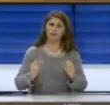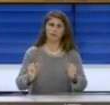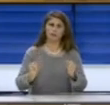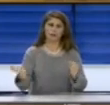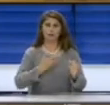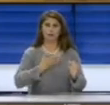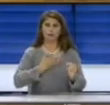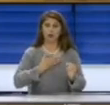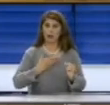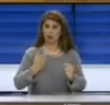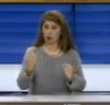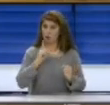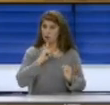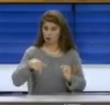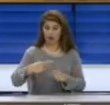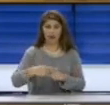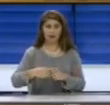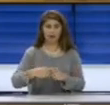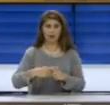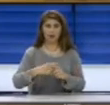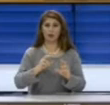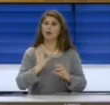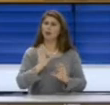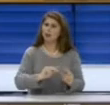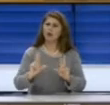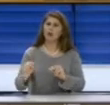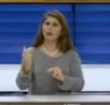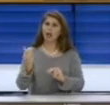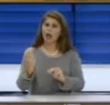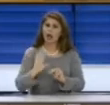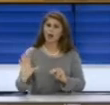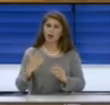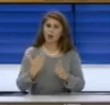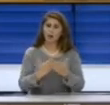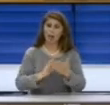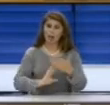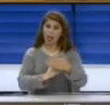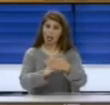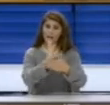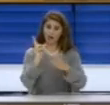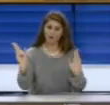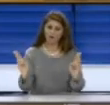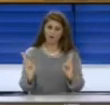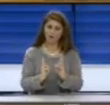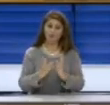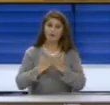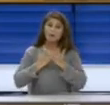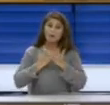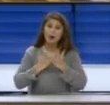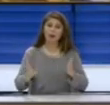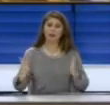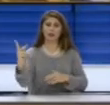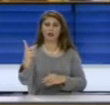όπως την ελληνική. Και οι ίδιοι αριθμοί αποδεικνύουν ότι η ανάπτυξη καταπολεμά και την